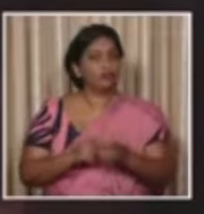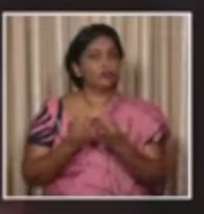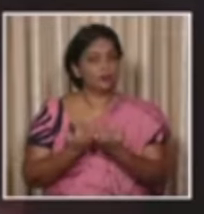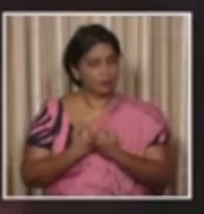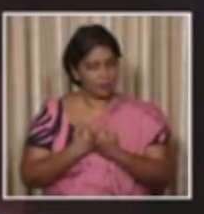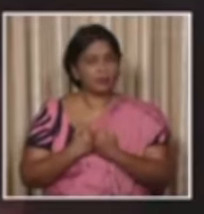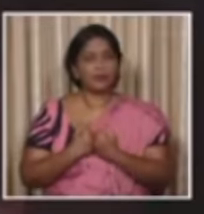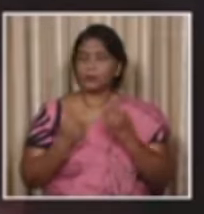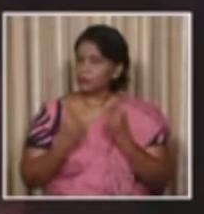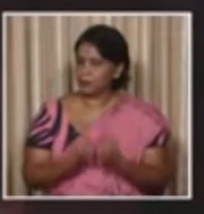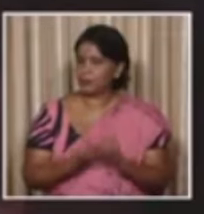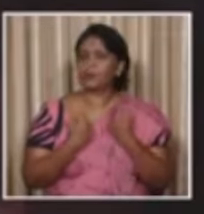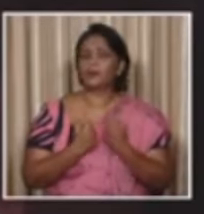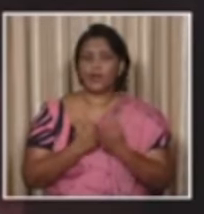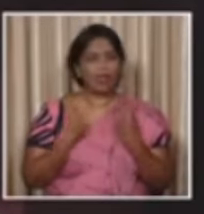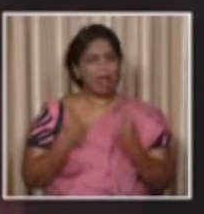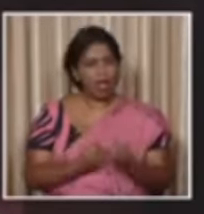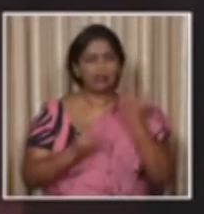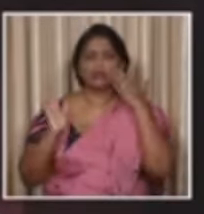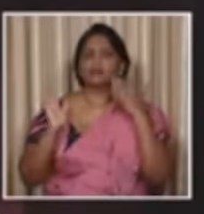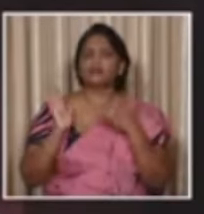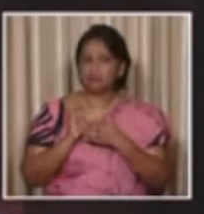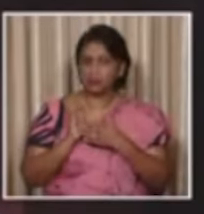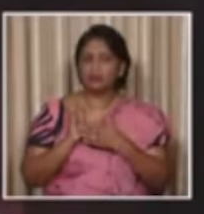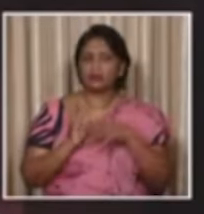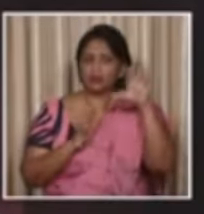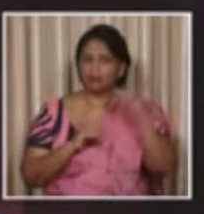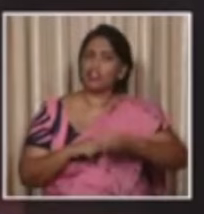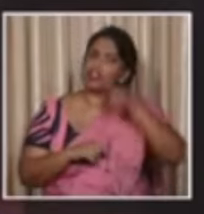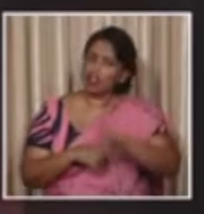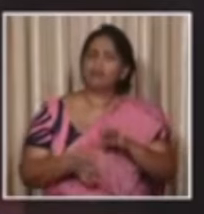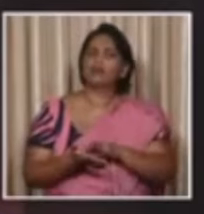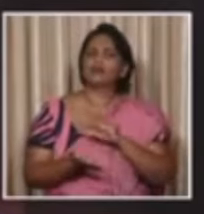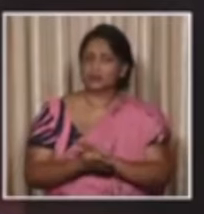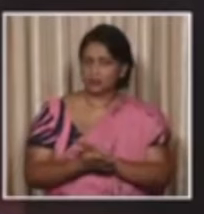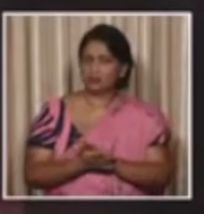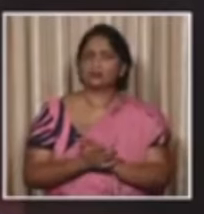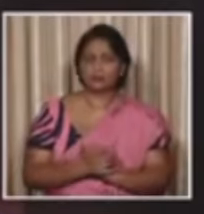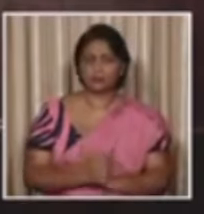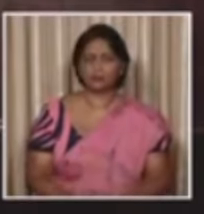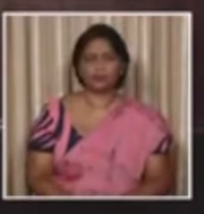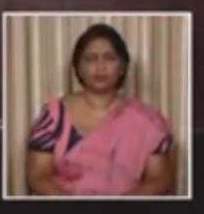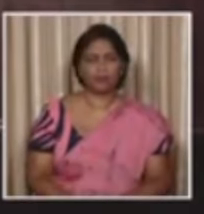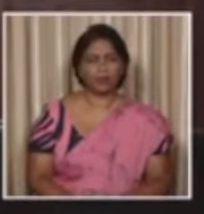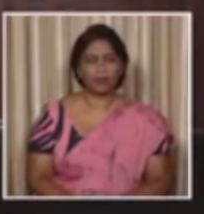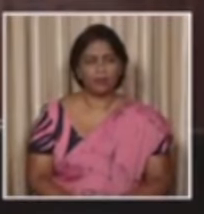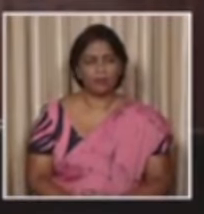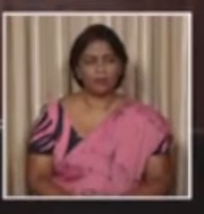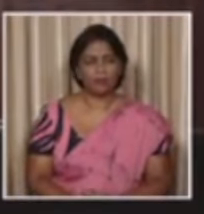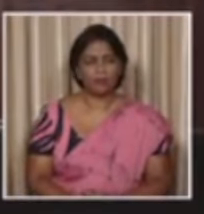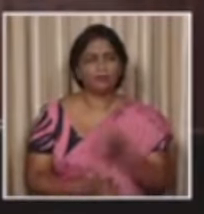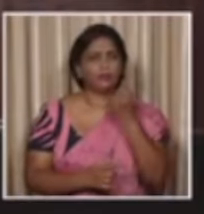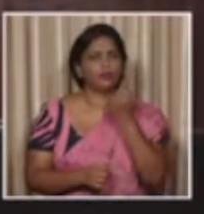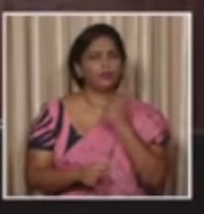අවශ්‍ය නම්, වහාම හදිසි කාරණාවක් හැටියට මේක අරගෙන මේක අනුමත කරන්න. මේ කාරණේ අවසන් කරන්න මේ